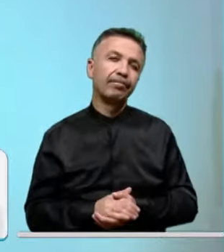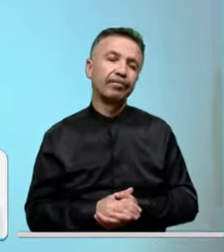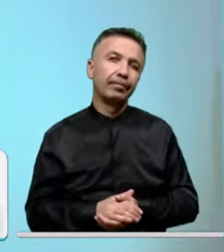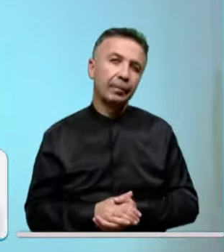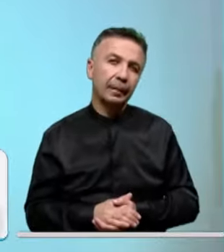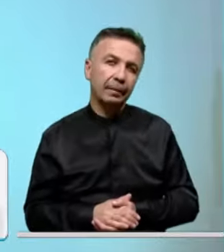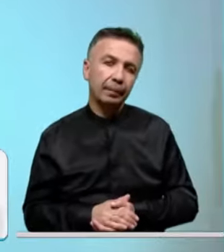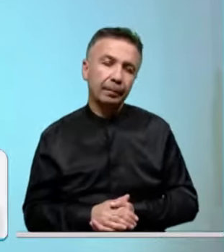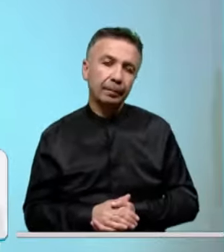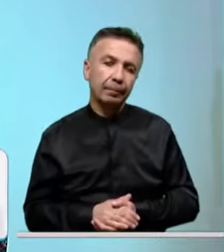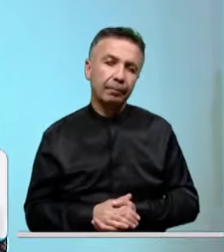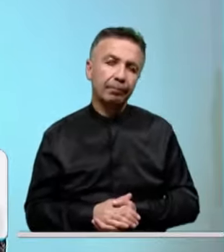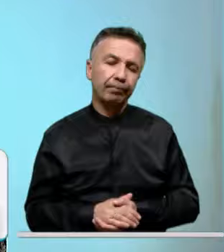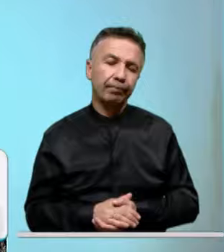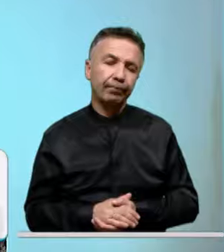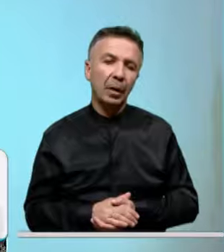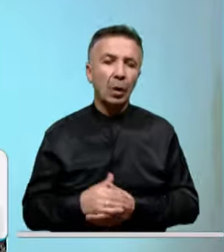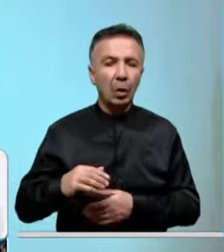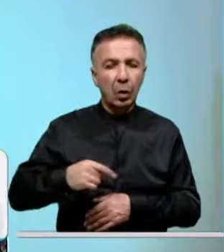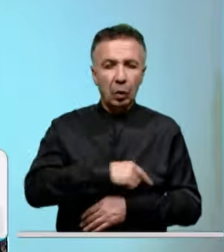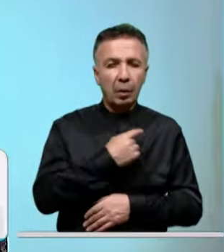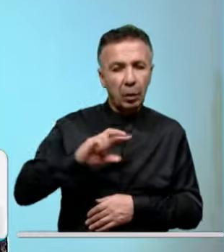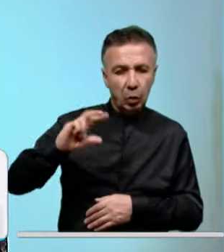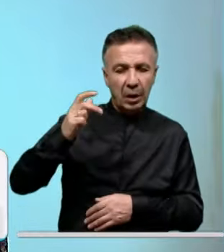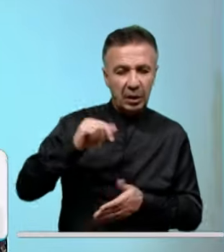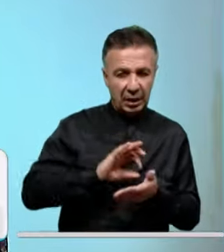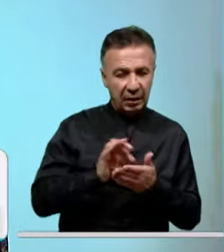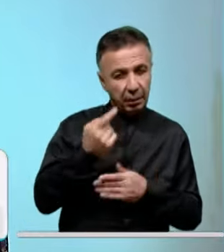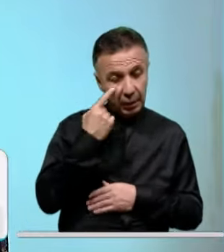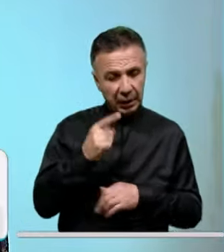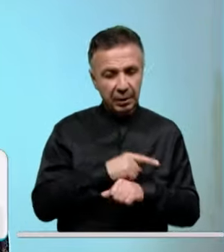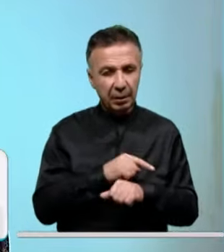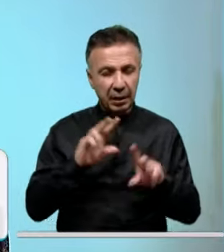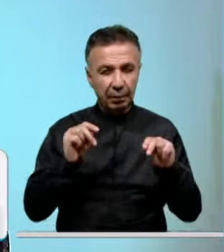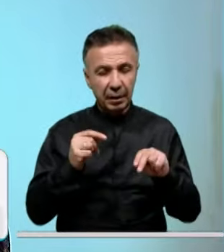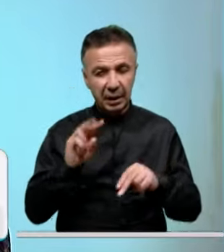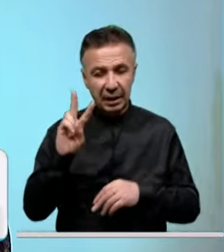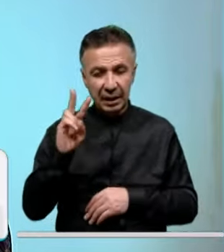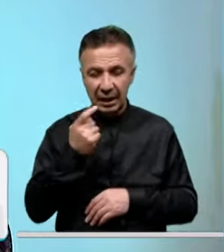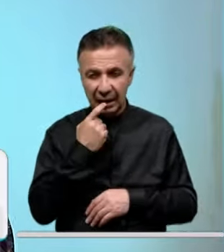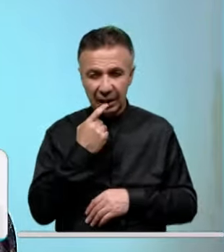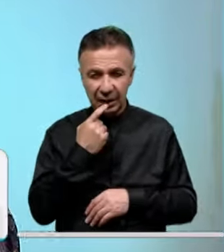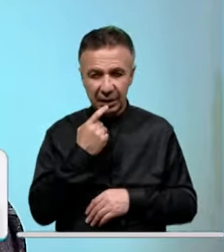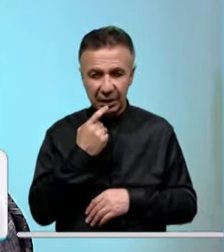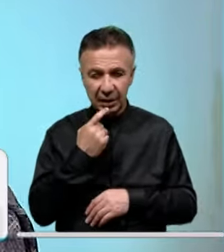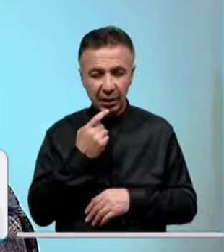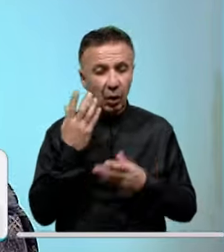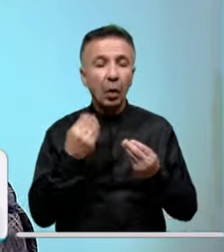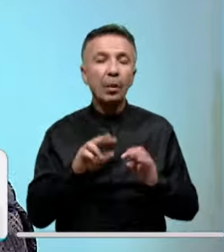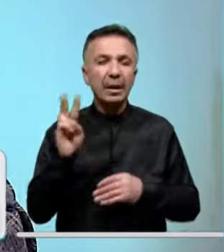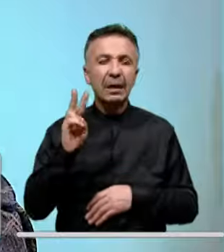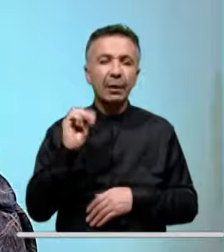Hocam, normal güneş takvimi itibariyle baktığımızda tam 2 yaşını doldurmuş görünmüyor. Bir 20 gün